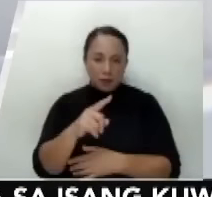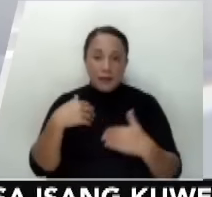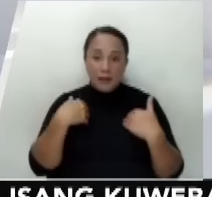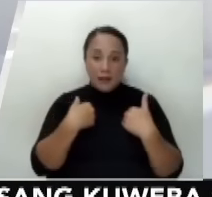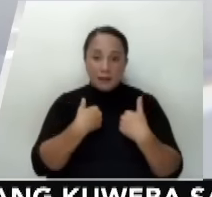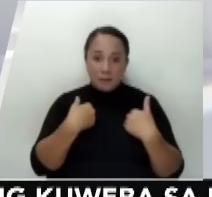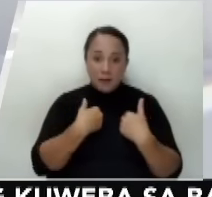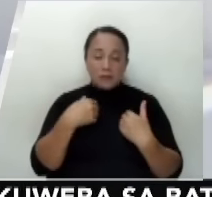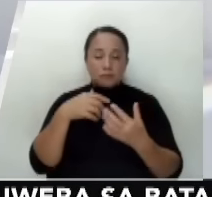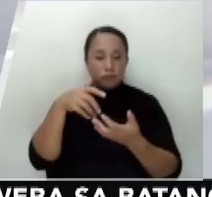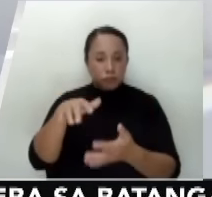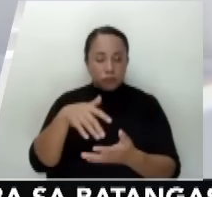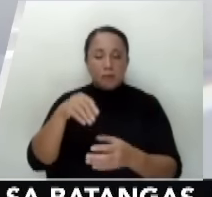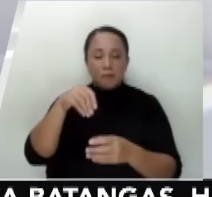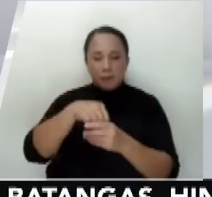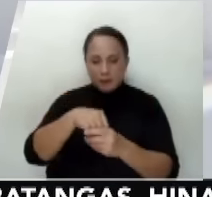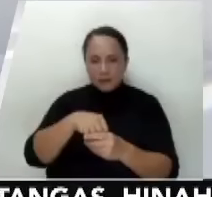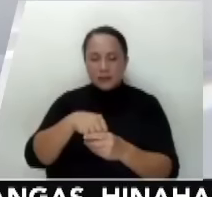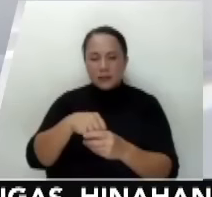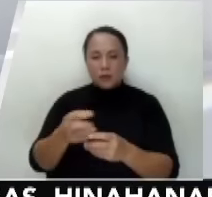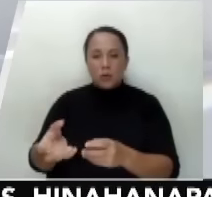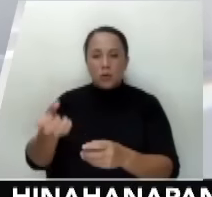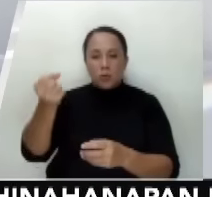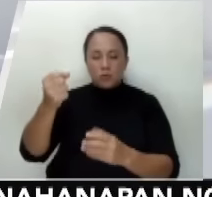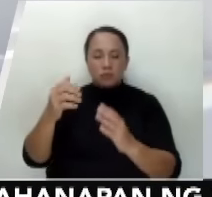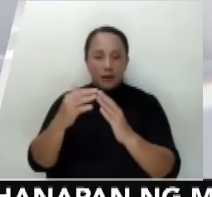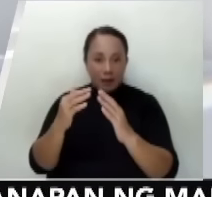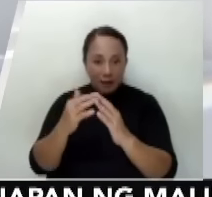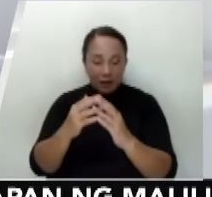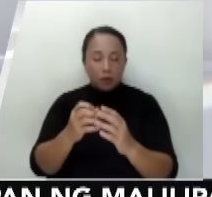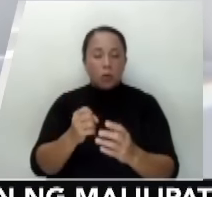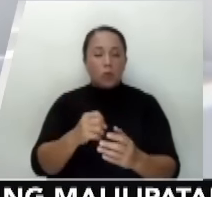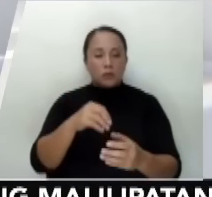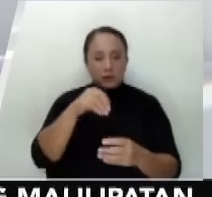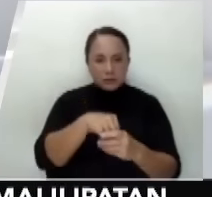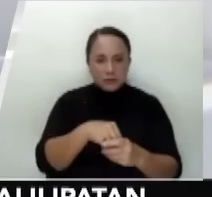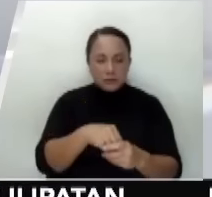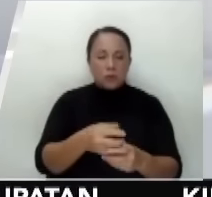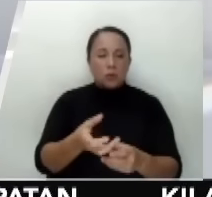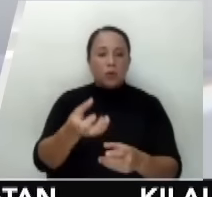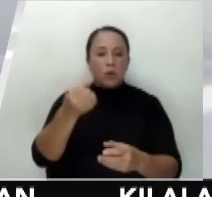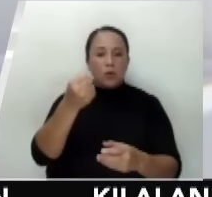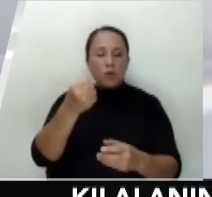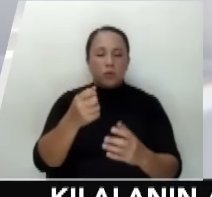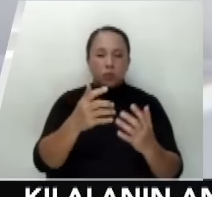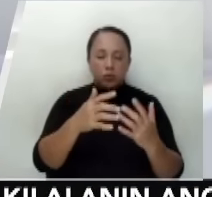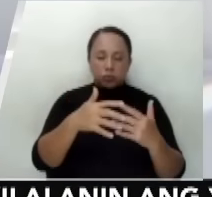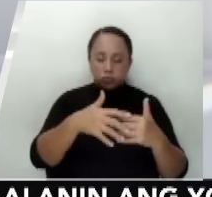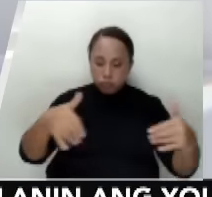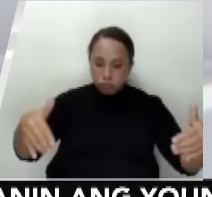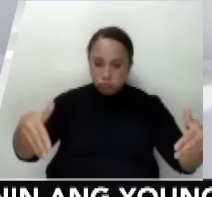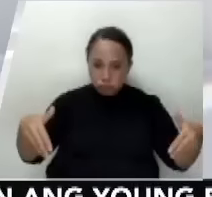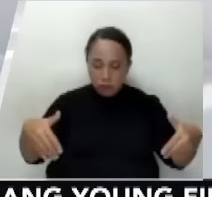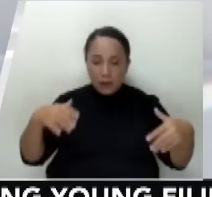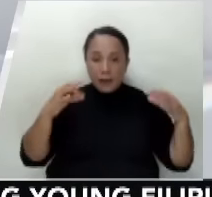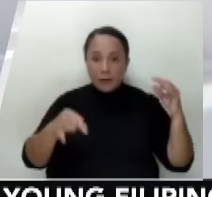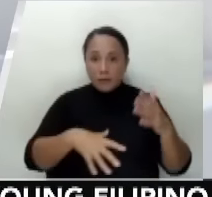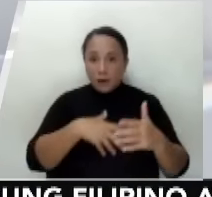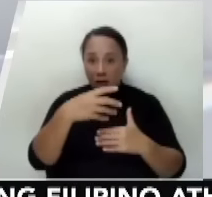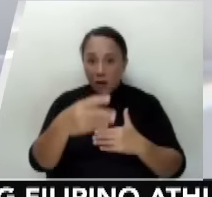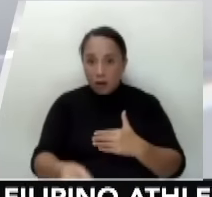nasa loob ng kanilang mga bahay, nasa loob lamang ng kanilang mga bakuran, at kung sila ay lalabas, sila po